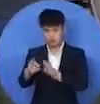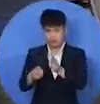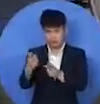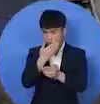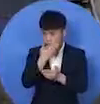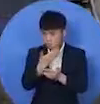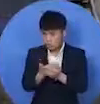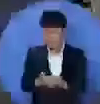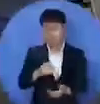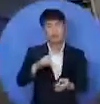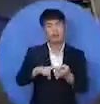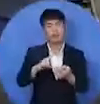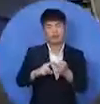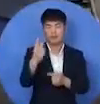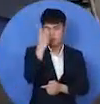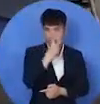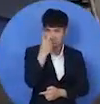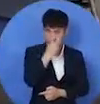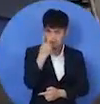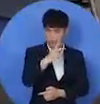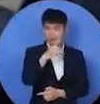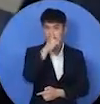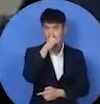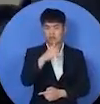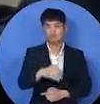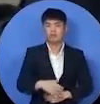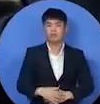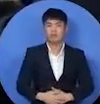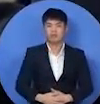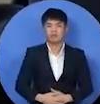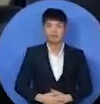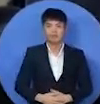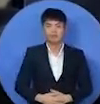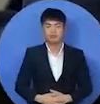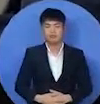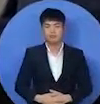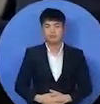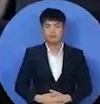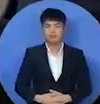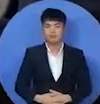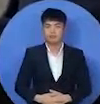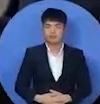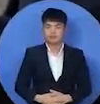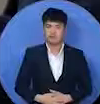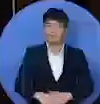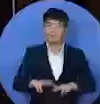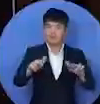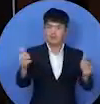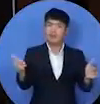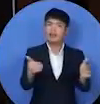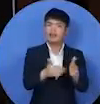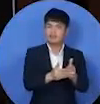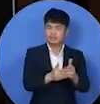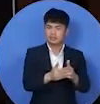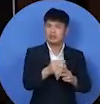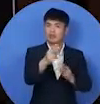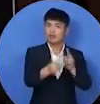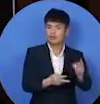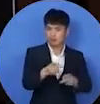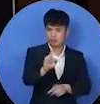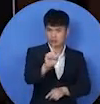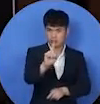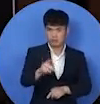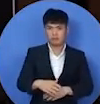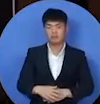중점 사업 등 주요 업무에 대한 추진 상황을 점검해 주요 사업을 이행하고자 마련됐는데요. 상반기 주요 추진